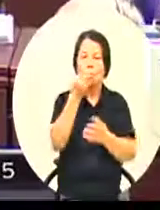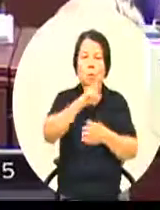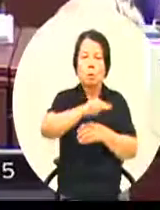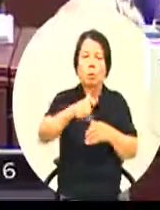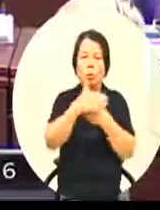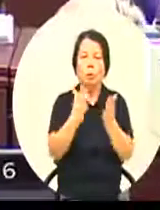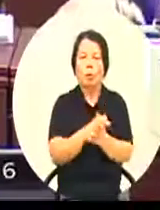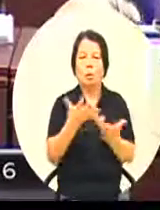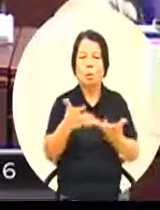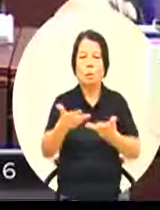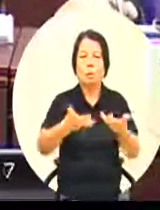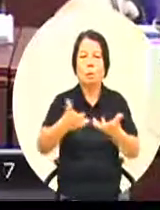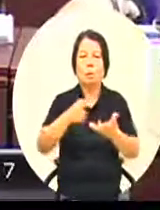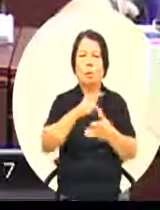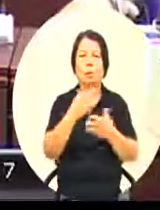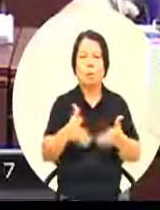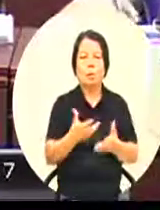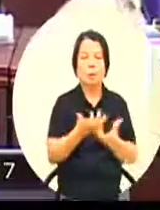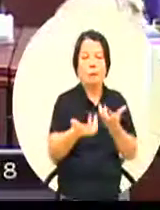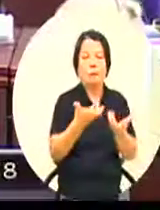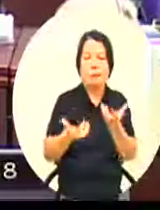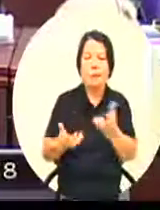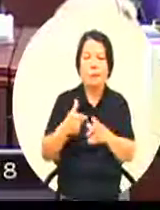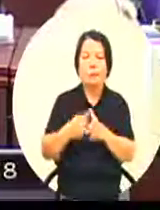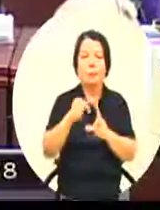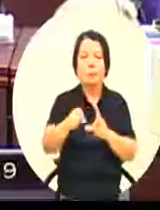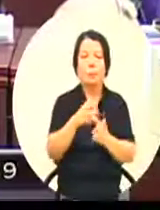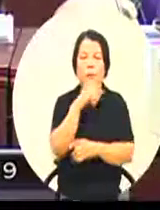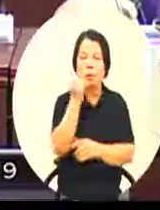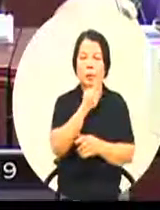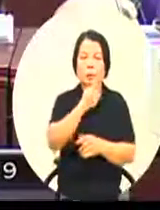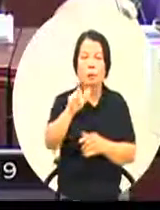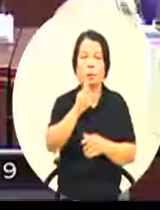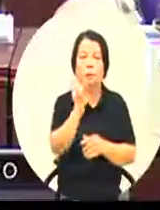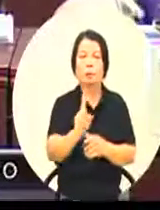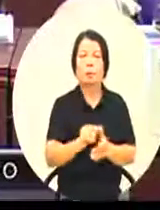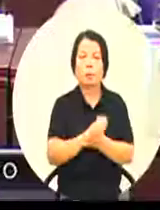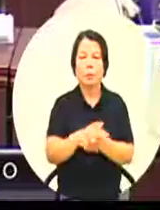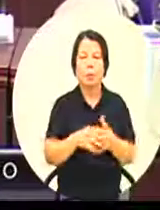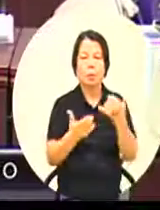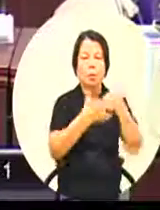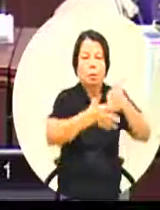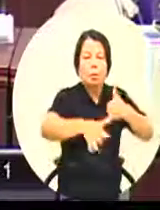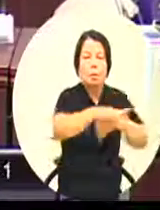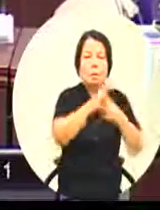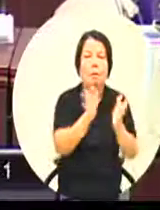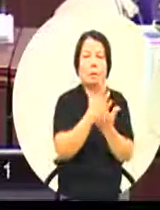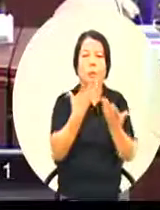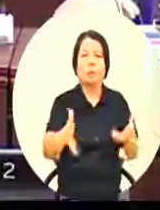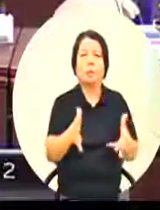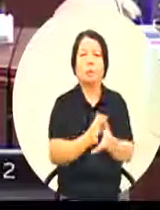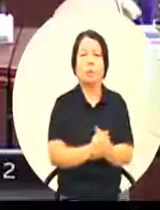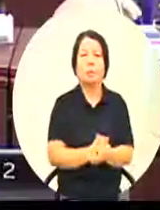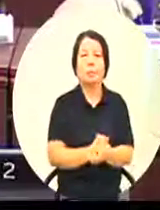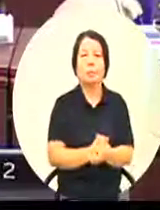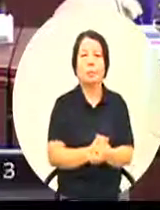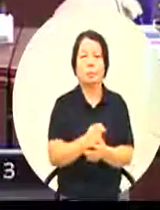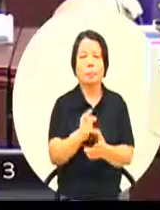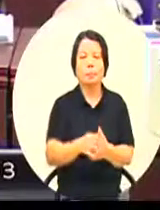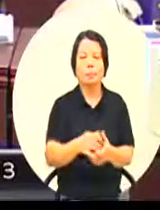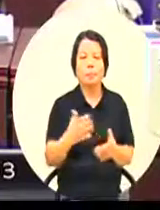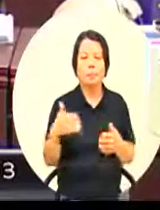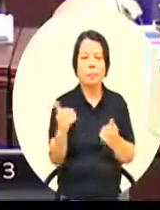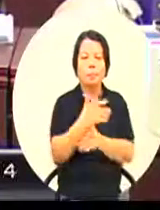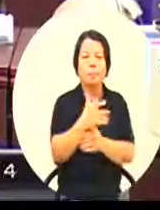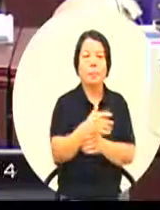的事情。我觉得我们可能分区看每个区域的特色是什么，我们沿海也有很多区域，所以我们对这个海产类